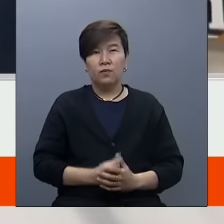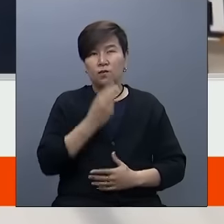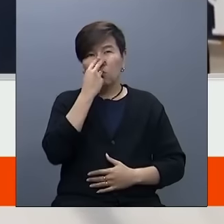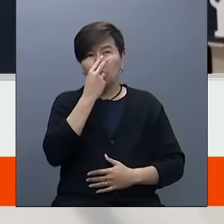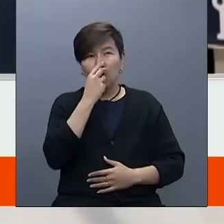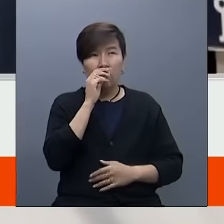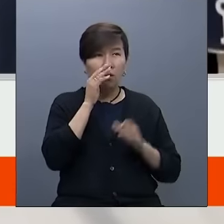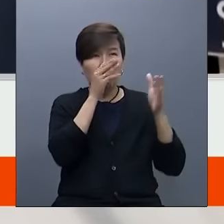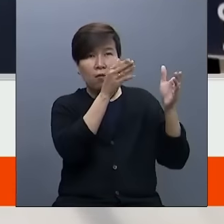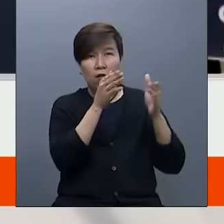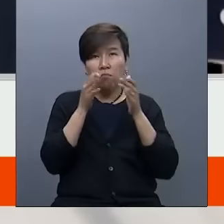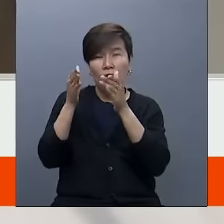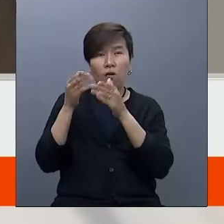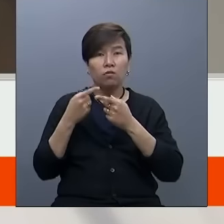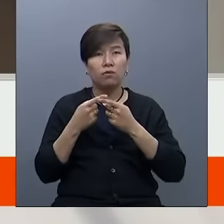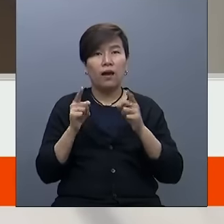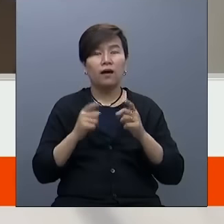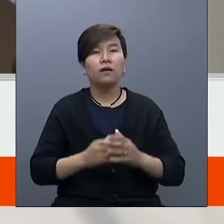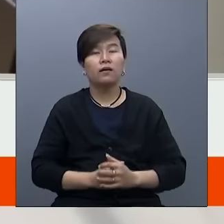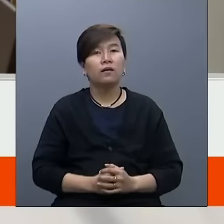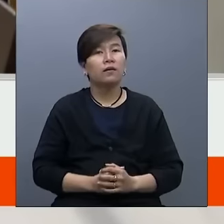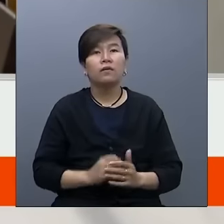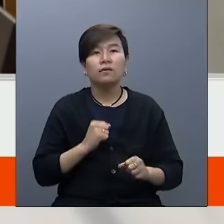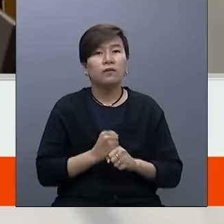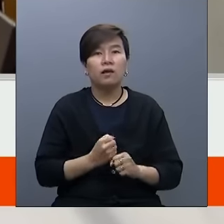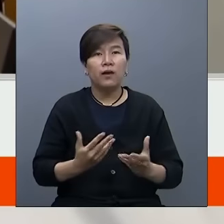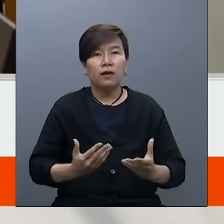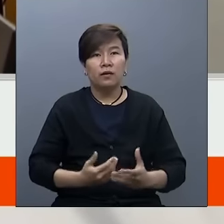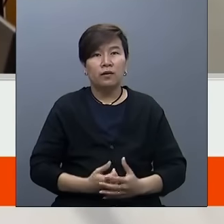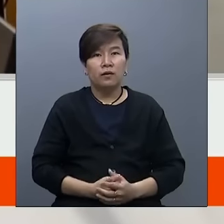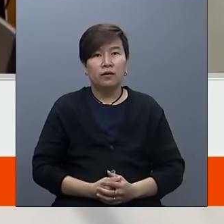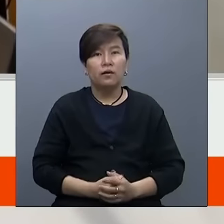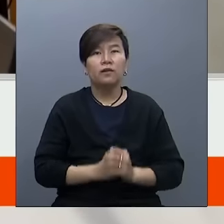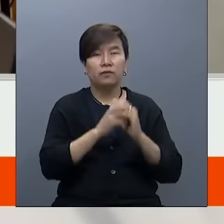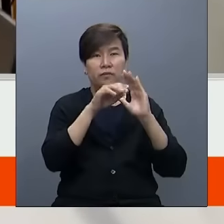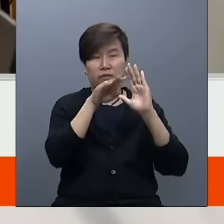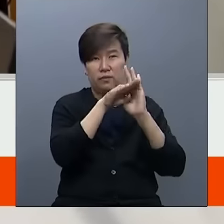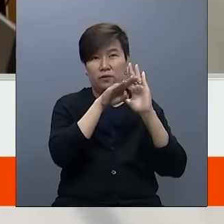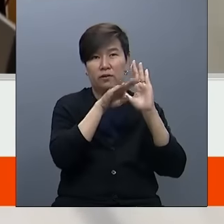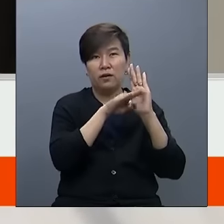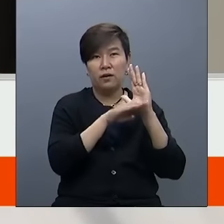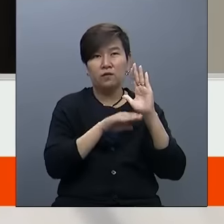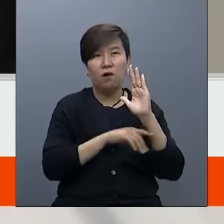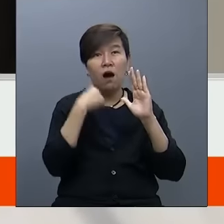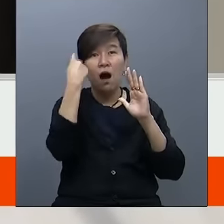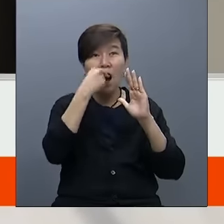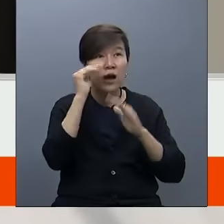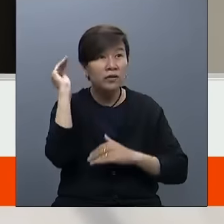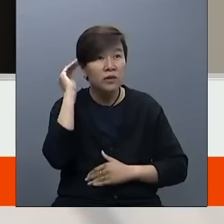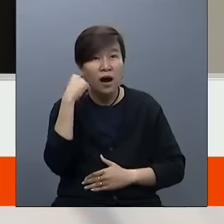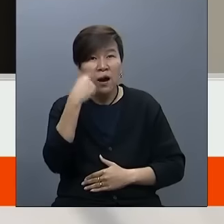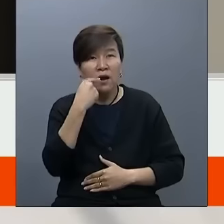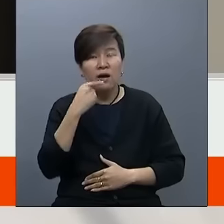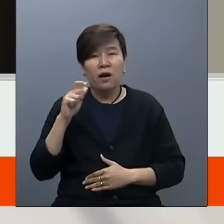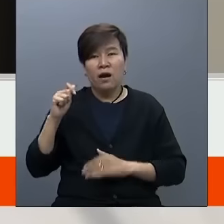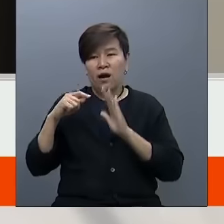องถูกไหมครับถ้าทางที่ดีเนี่ยสุดท้ายมันก็อยู่ที่กระบวนการวันเนี้ยเราจะเชื่อใครถูกไหมฮ ะ สมมติอัยการไปแนะ